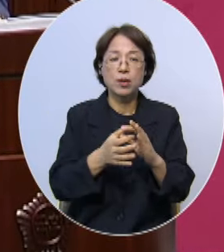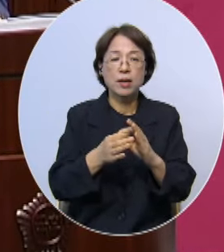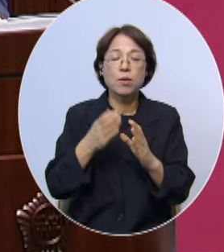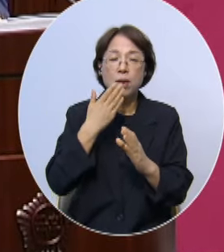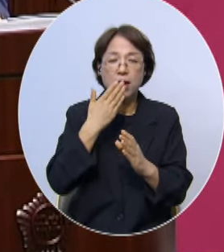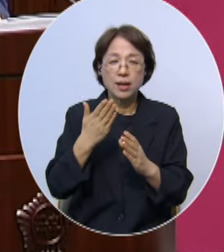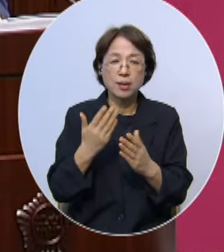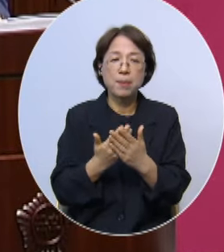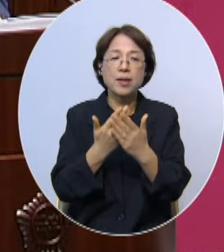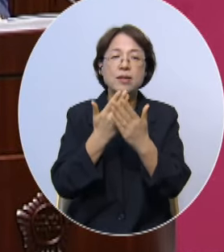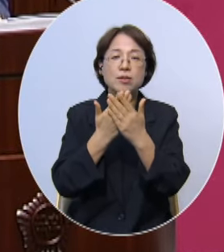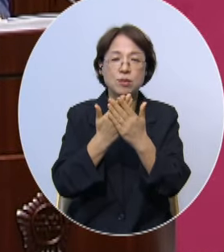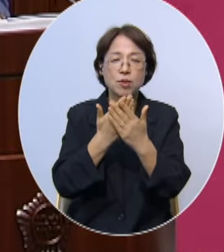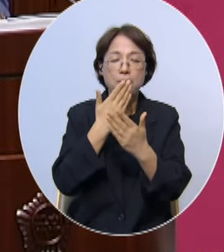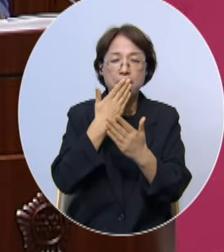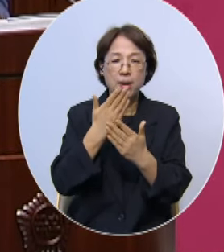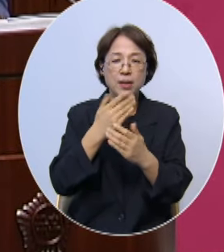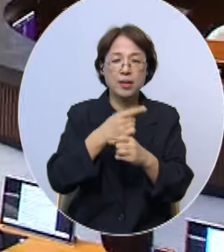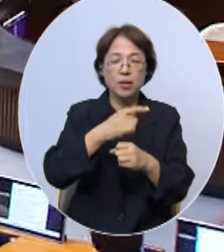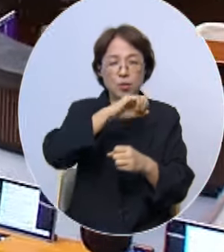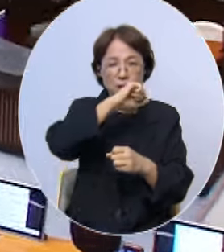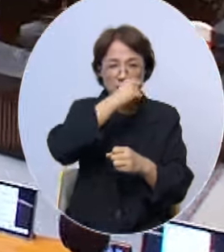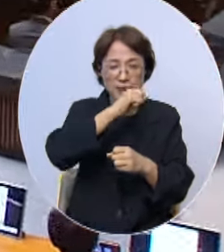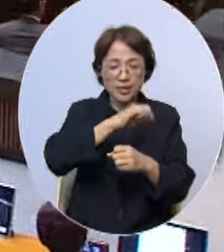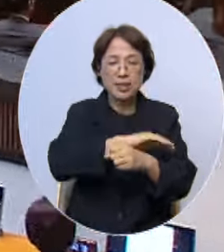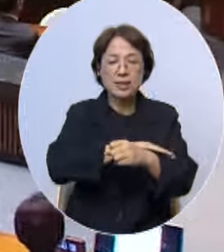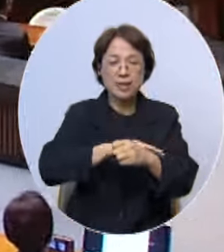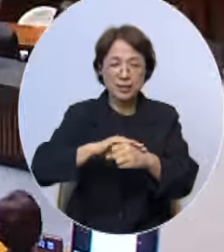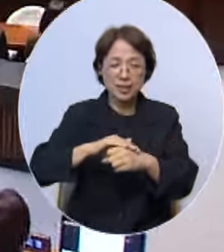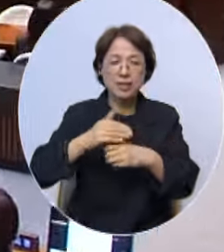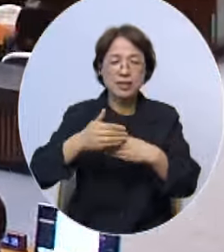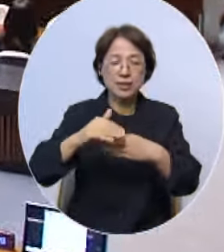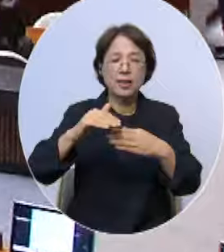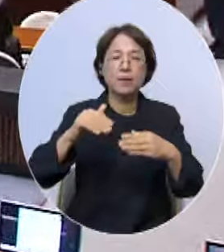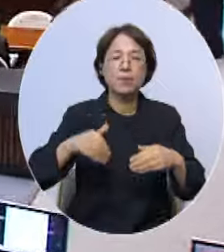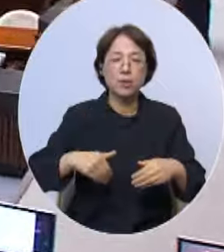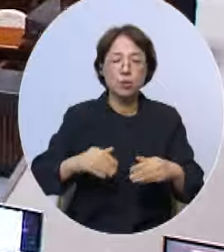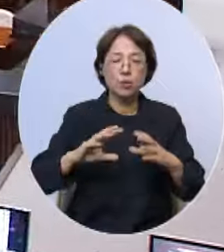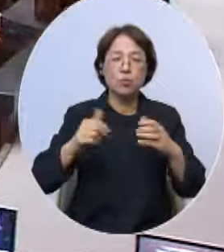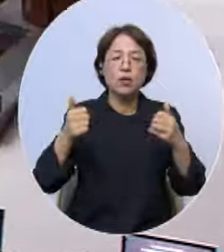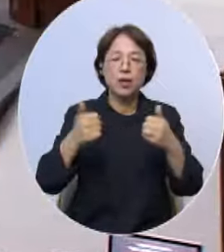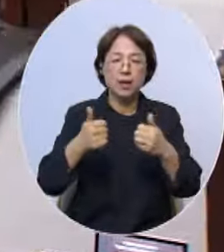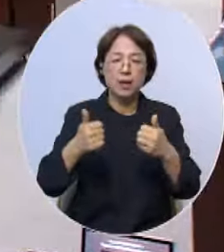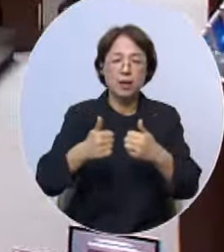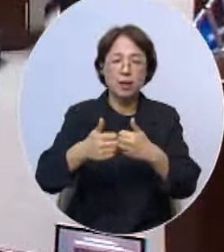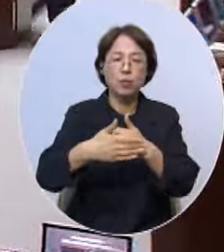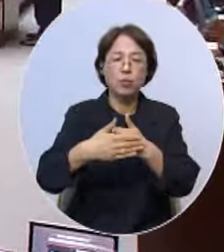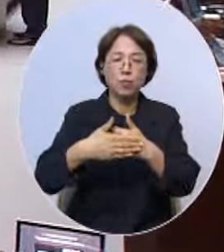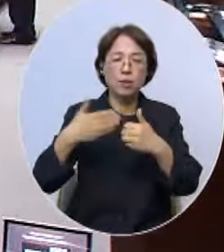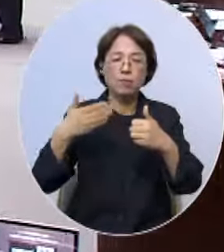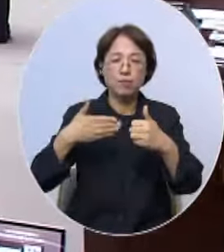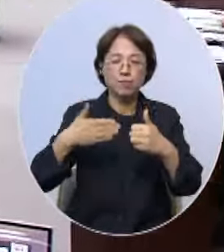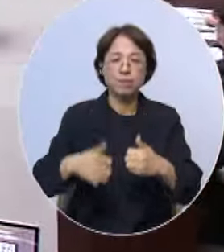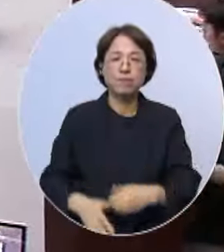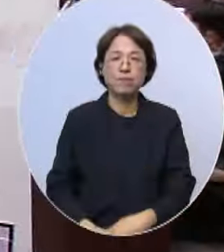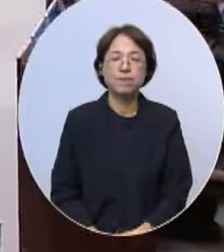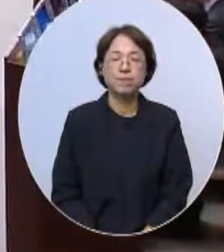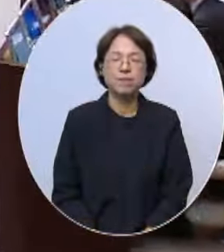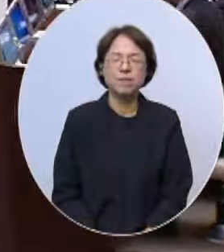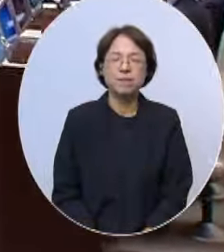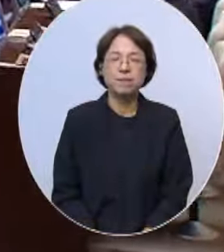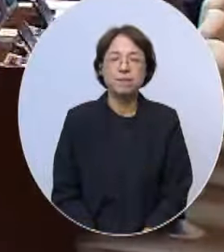이어가도록 내년도 예산이 적기에 집행돼야 한다 강조하며 국회의 협조를 제차 당부했습니다 KT